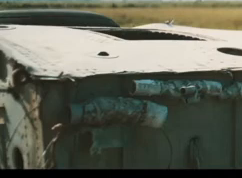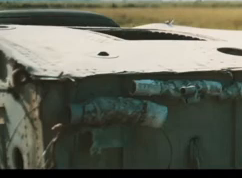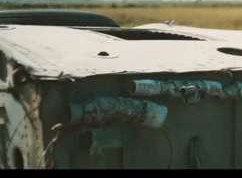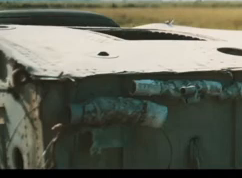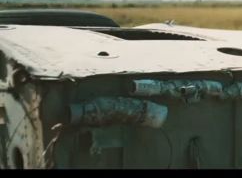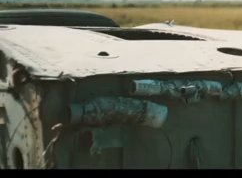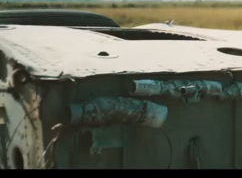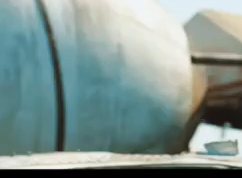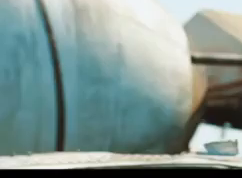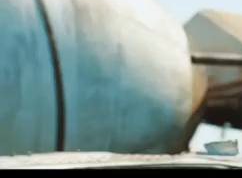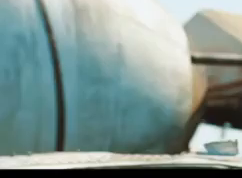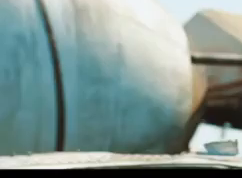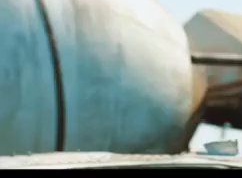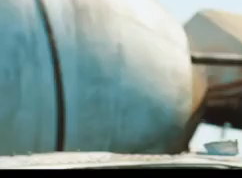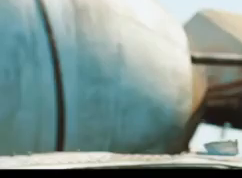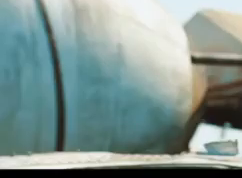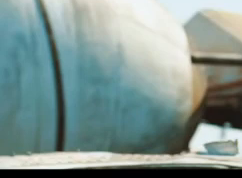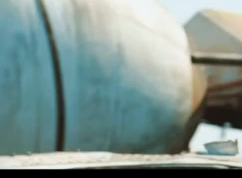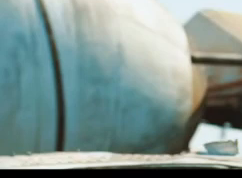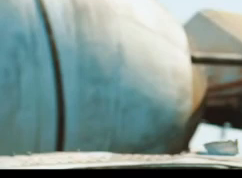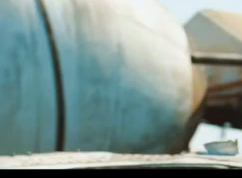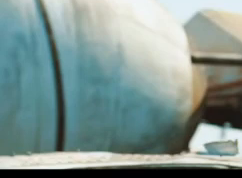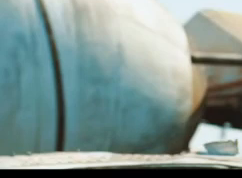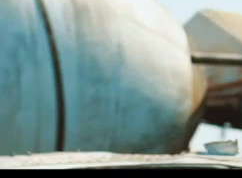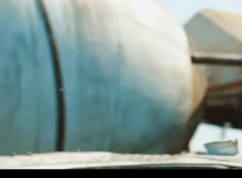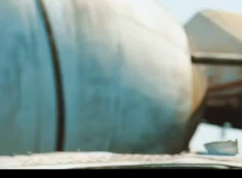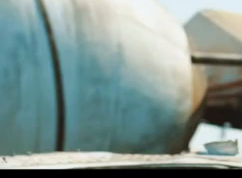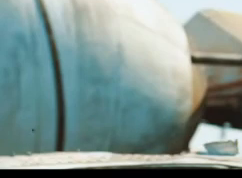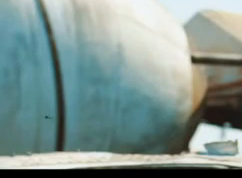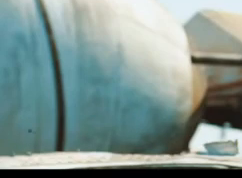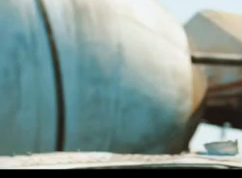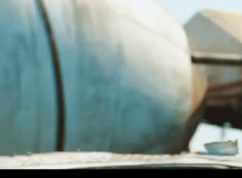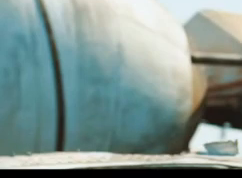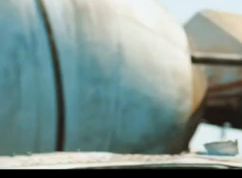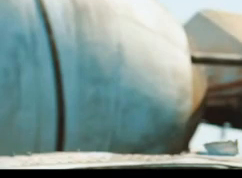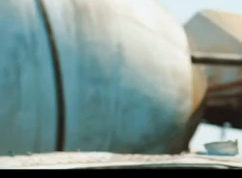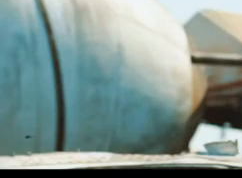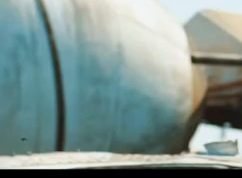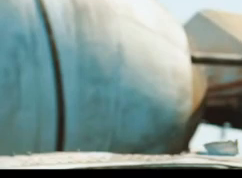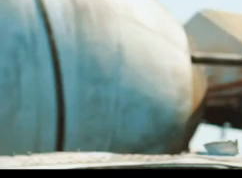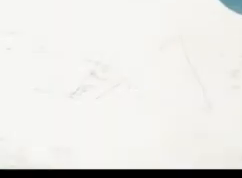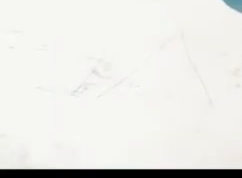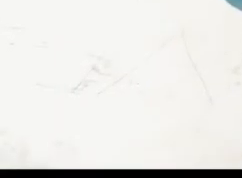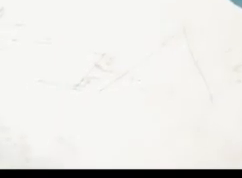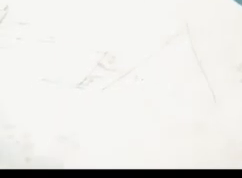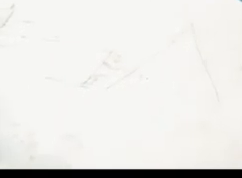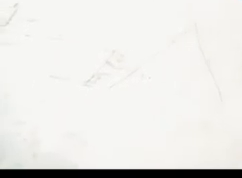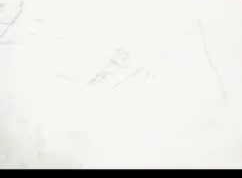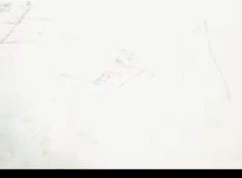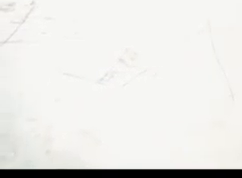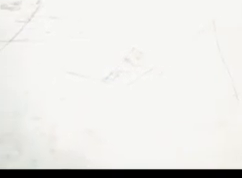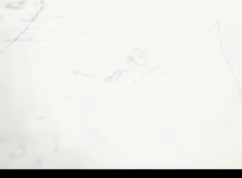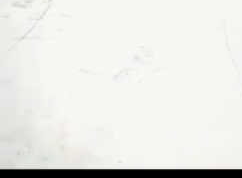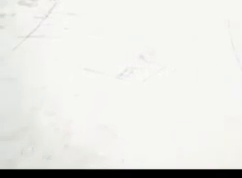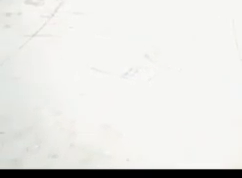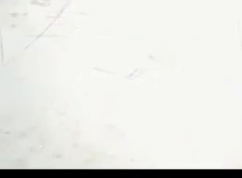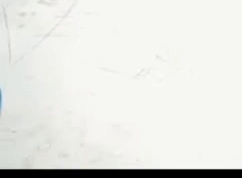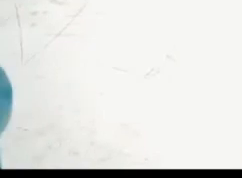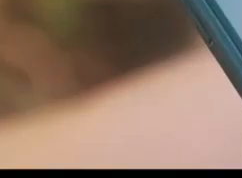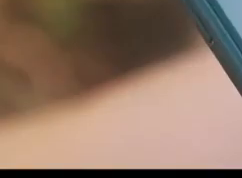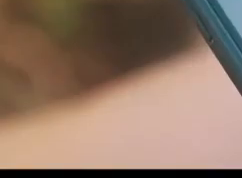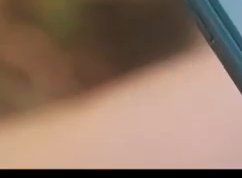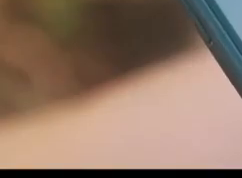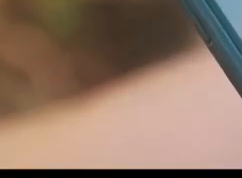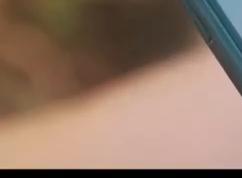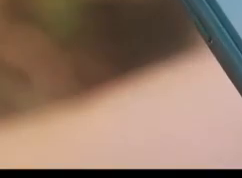naman po namin maglaro. Mukhang nandyan ka ulit sa paborito mong lugar, ha? O sige, ready ka na ba? Punta